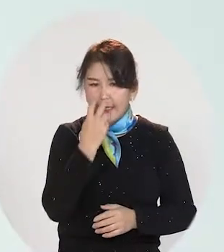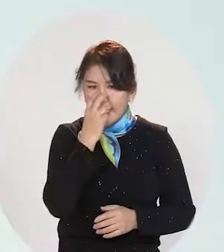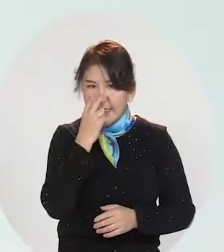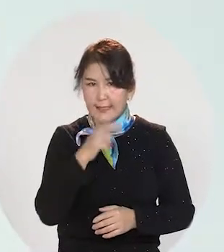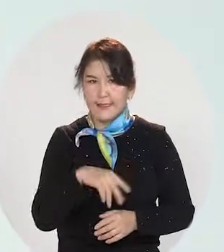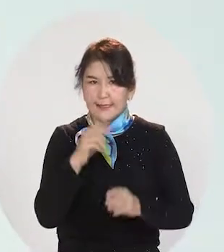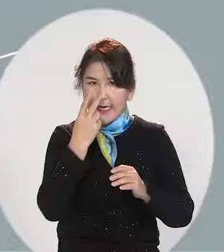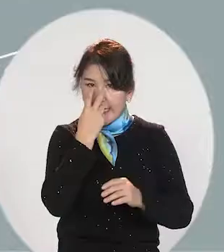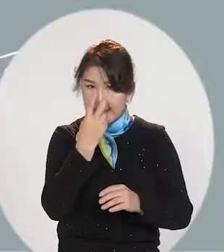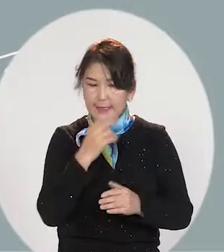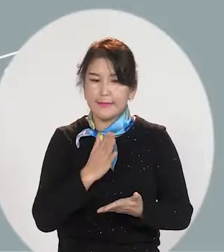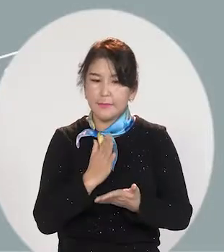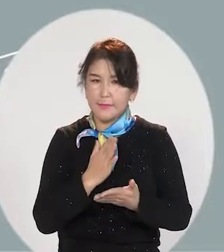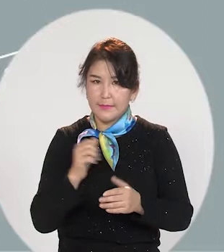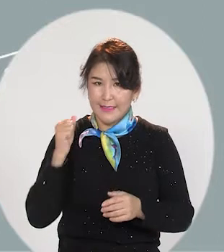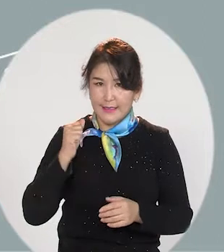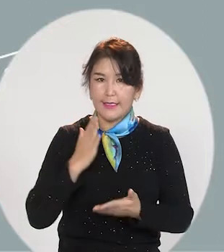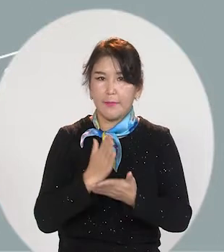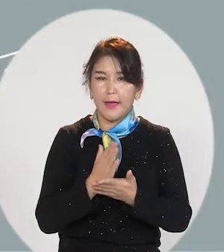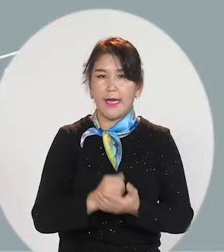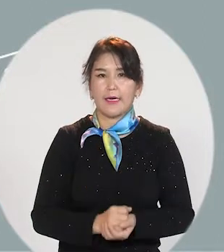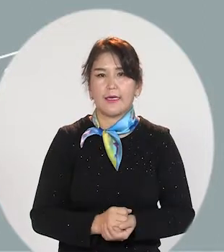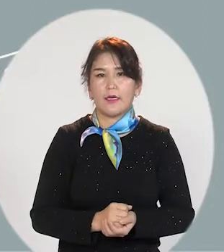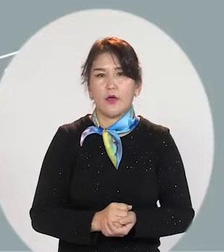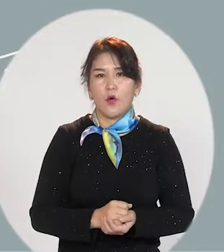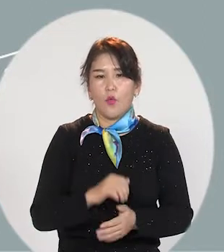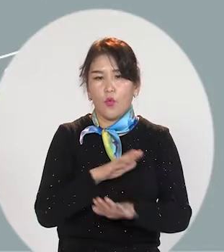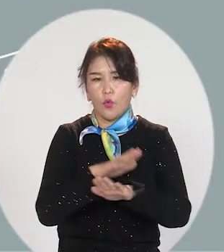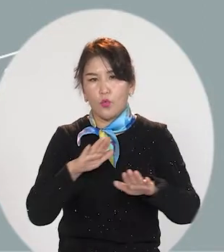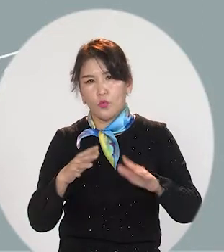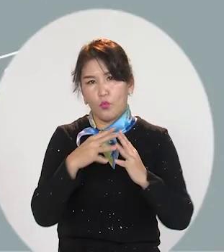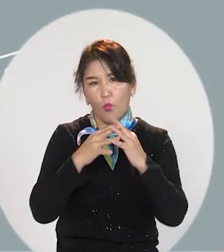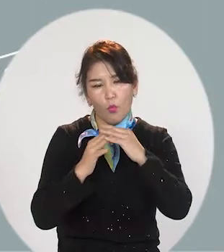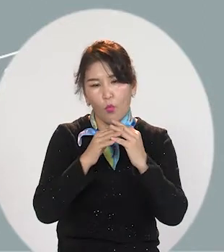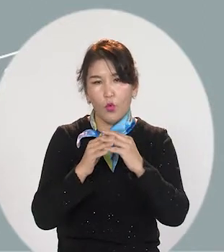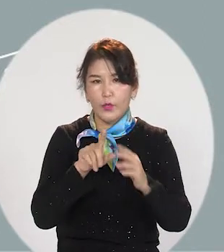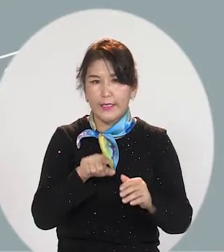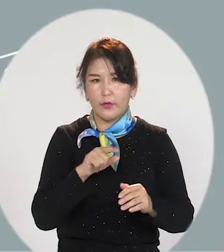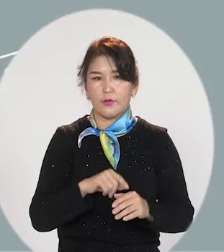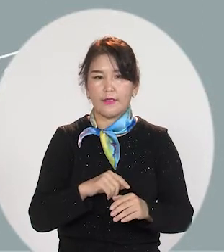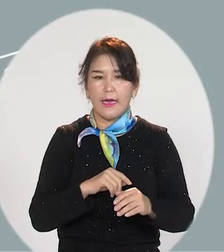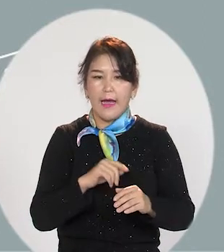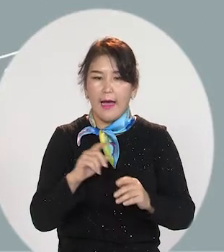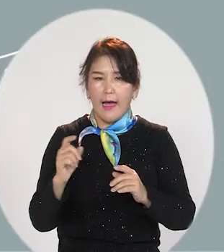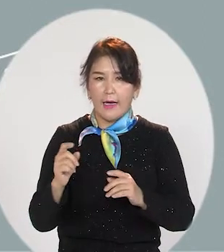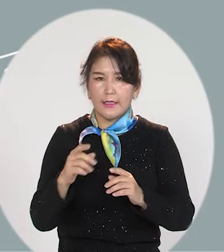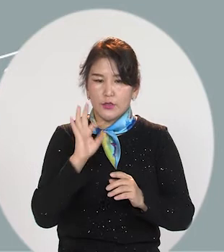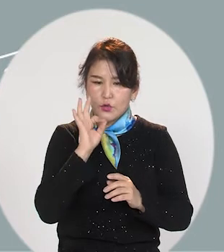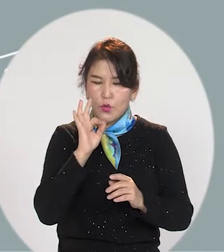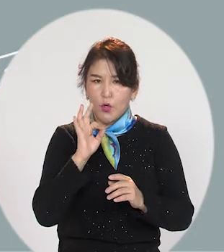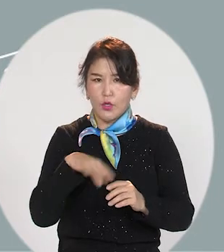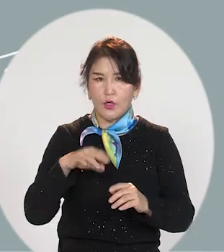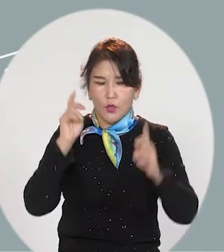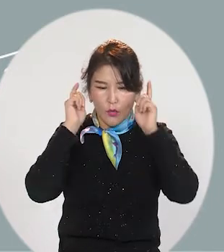хянаж чаддаг. Хүүхэд зүггүйтэд нь, насанд нь, онцлогт нь тохирсон хариу үйлдэлүүдийг үзүүлж чаддаг. Ийм эцэг хийх хамгийн